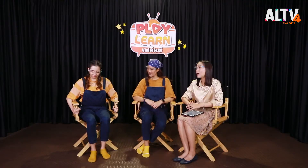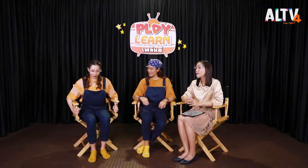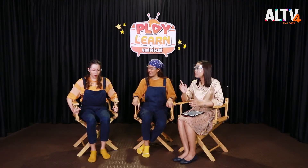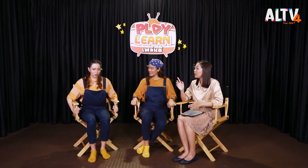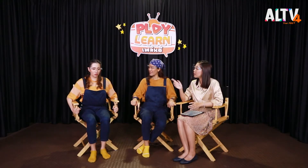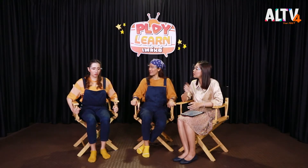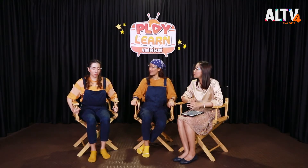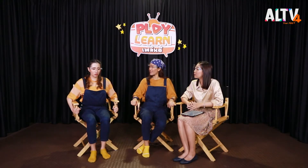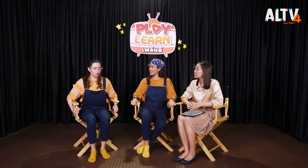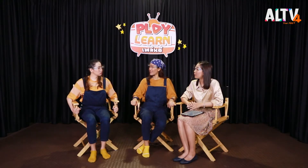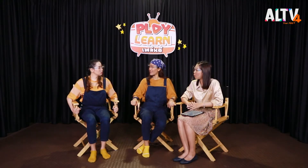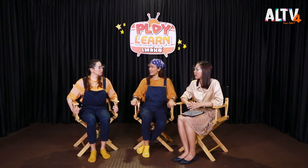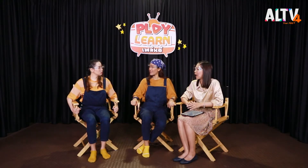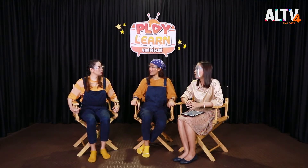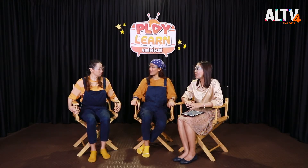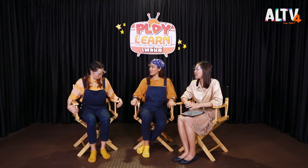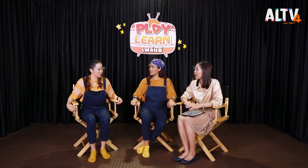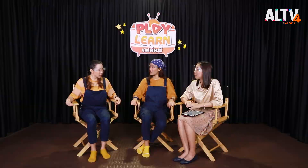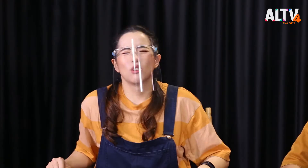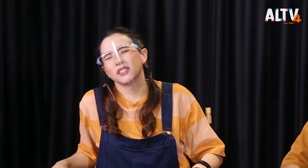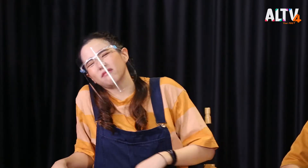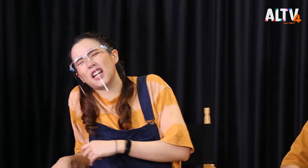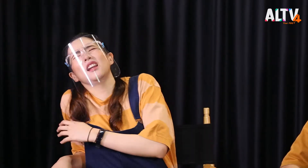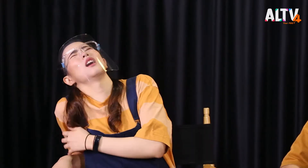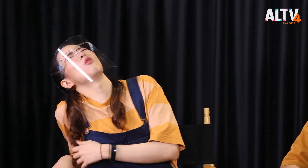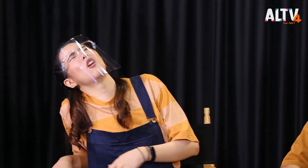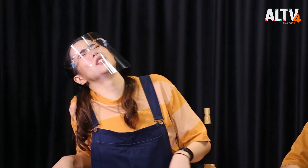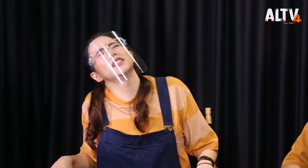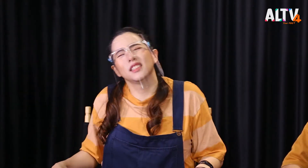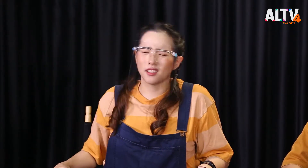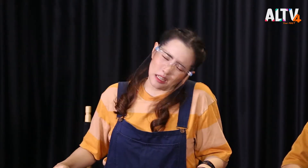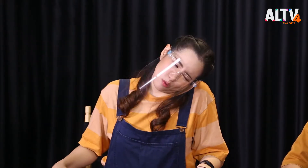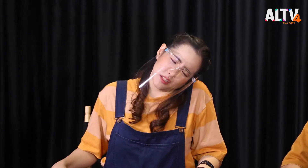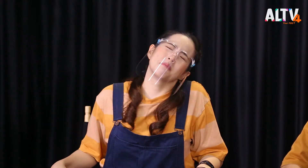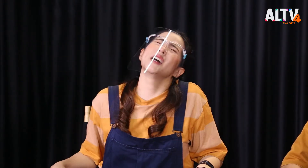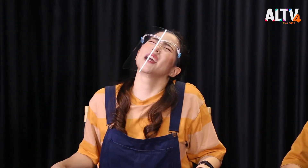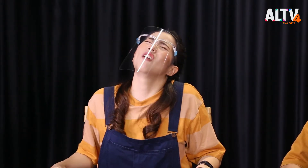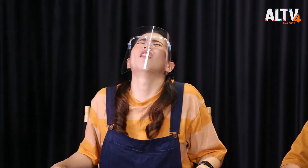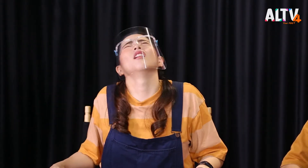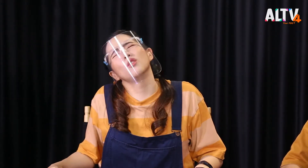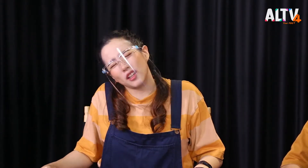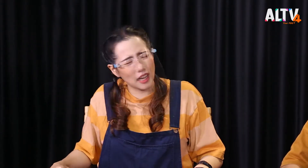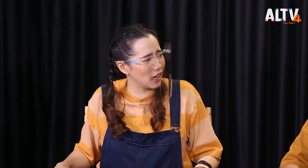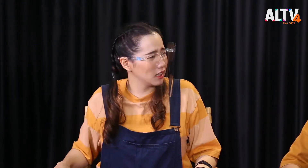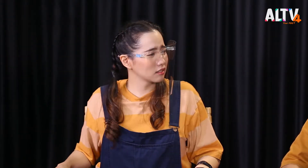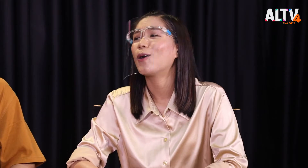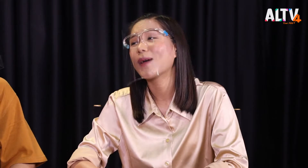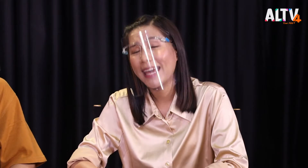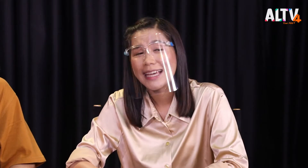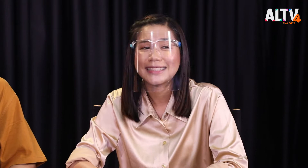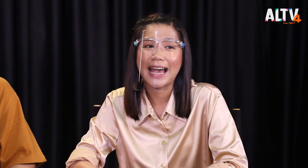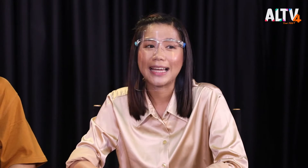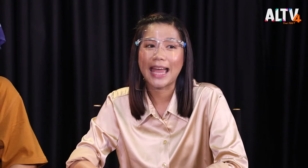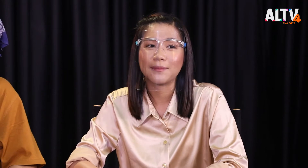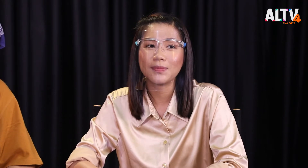แล้วนี่เตยยังรู้สึกปวดหลังอยู่ไหมจ๊ะเนี่ย โอ้ยใช่แล้วค่ะครูออนจริงๆเตยยังรู้สึกเมื่อยคออยู่เลยค่ะ โอเ